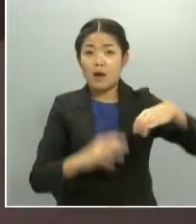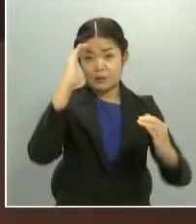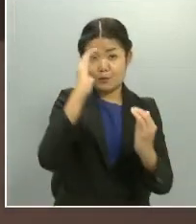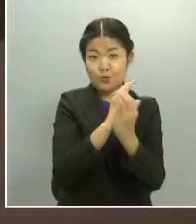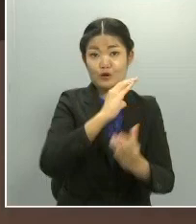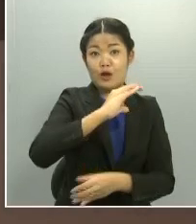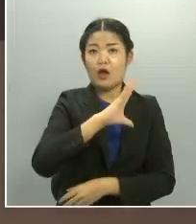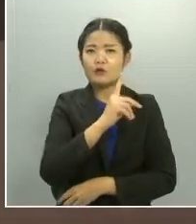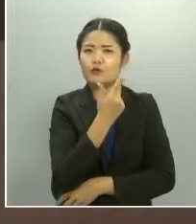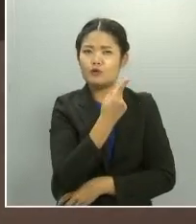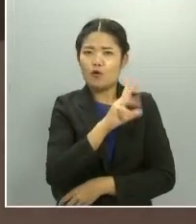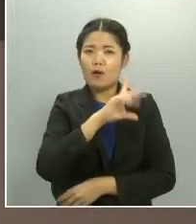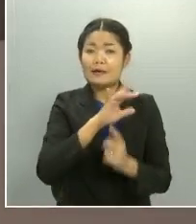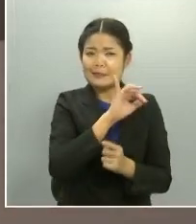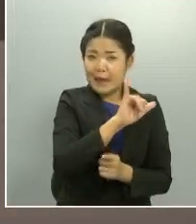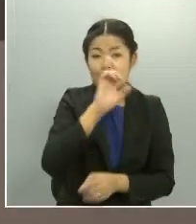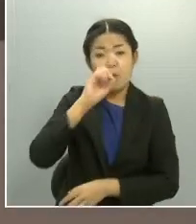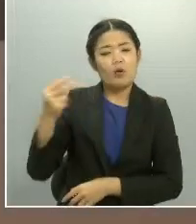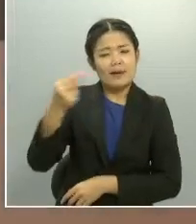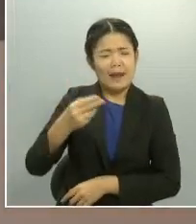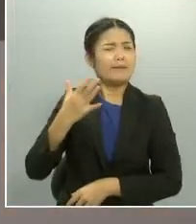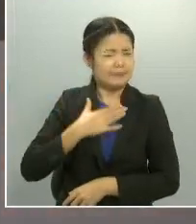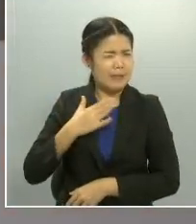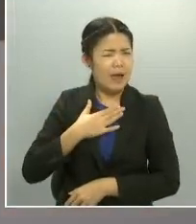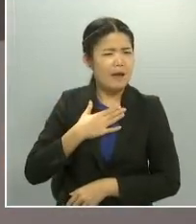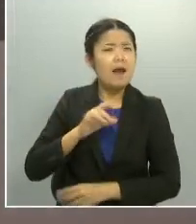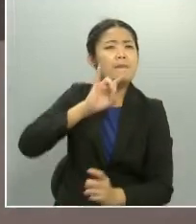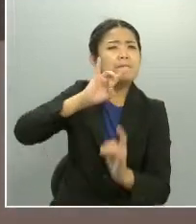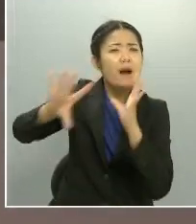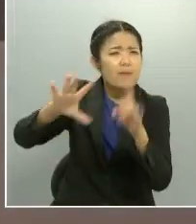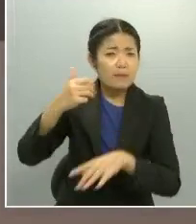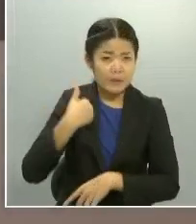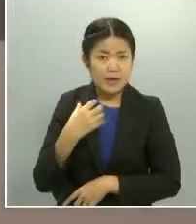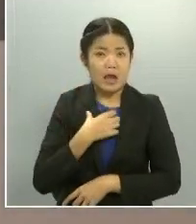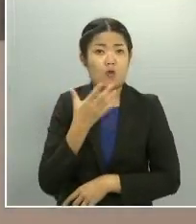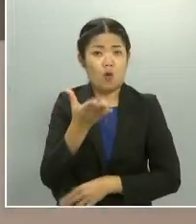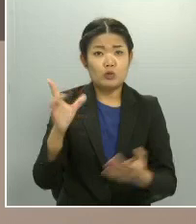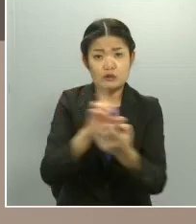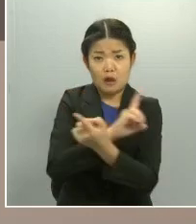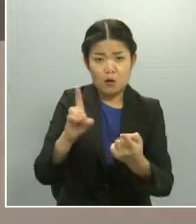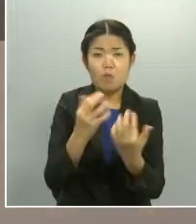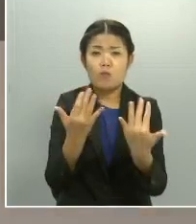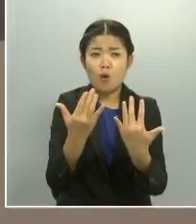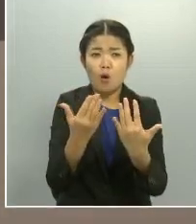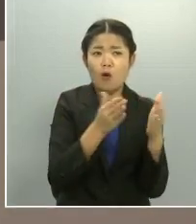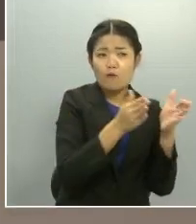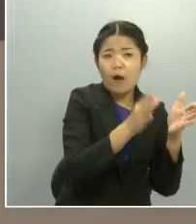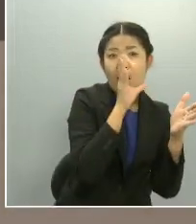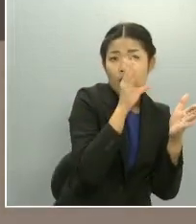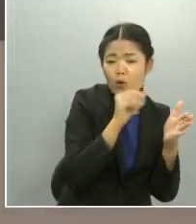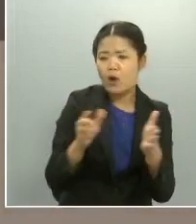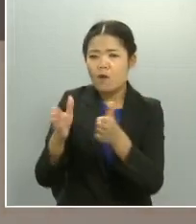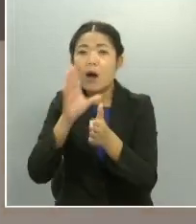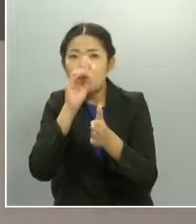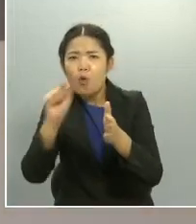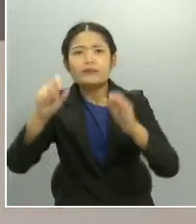แล้วยืนยันด้วยว่าหลานของอะน้องโดนกระทำอยากให้สังคมรอฟังความจากทั้งสองฝั่งก่อนจะตัดสินคน